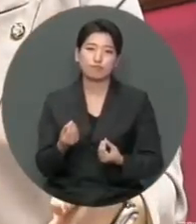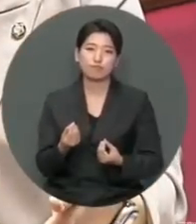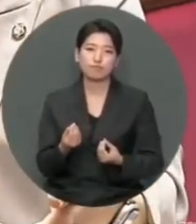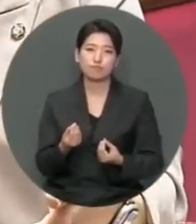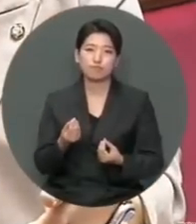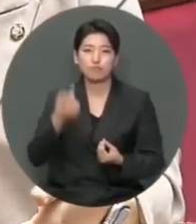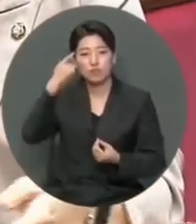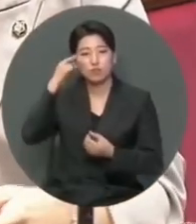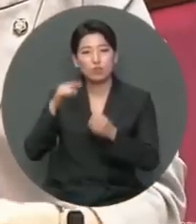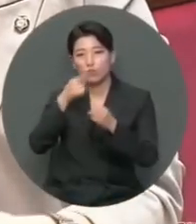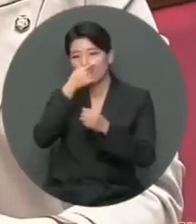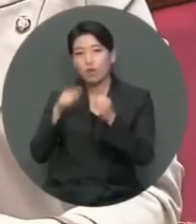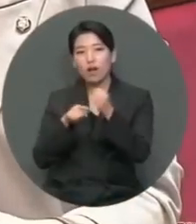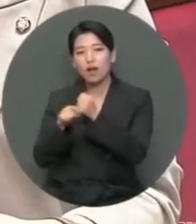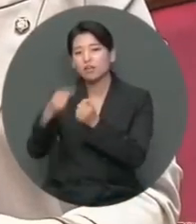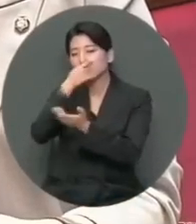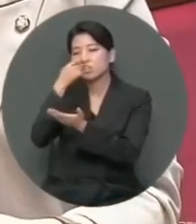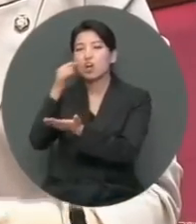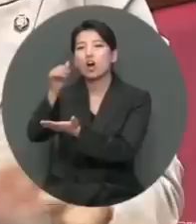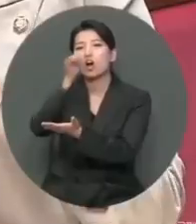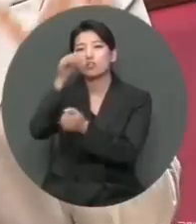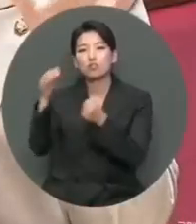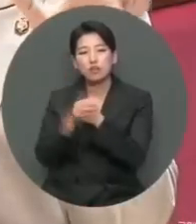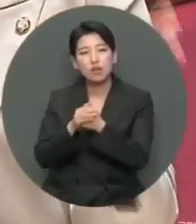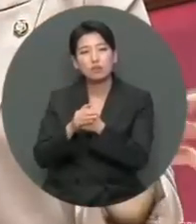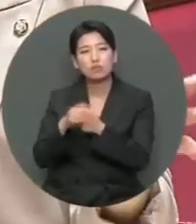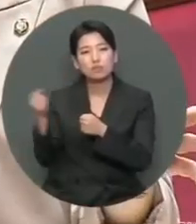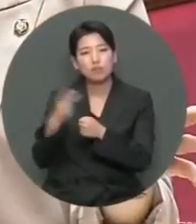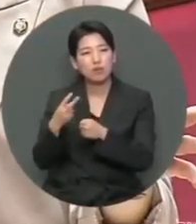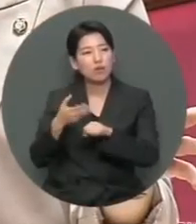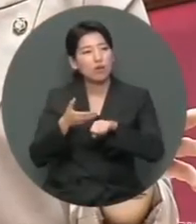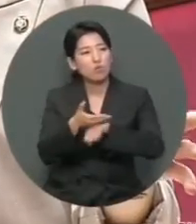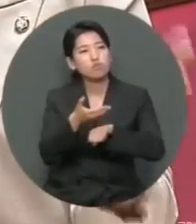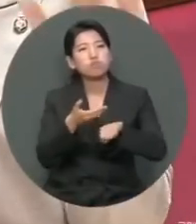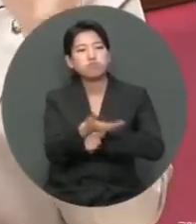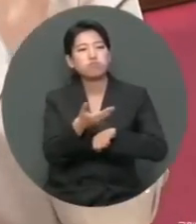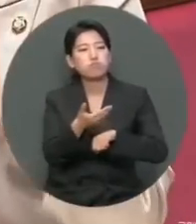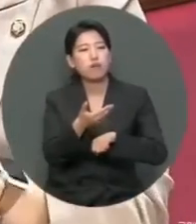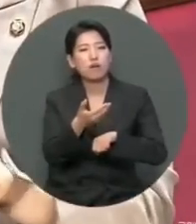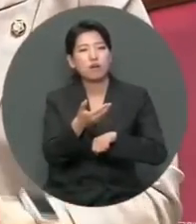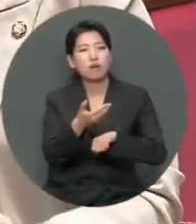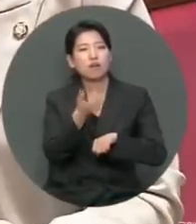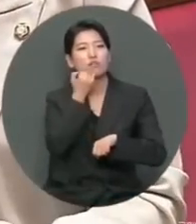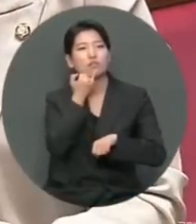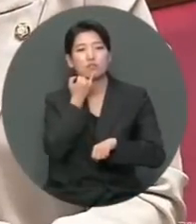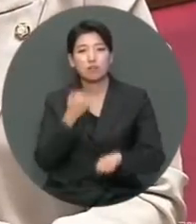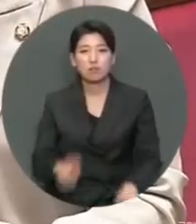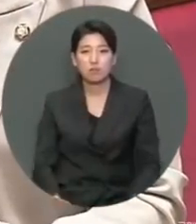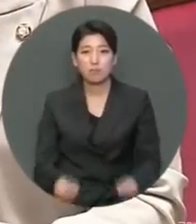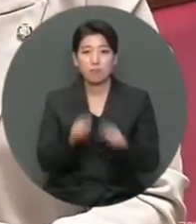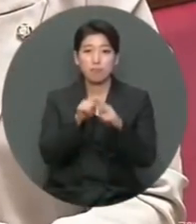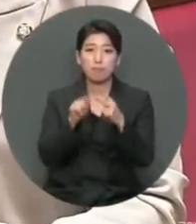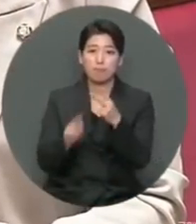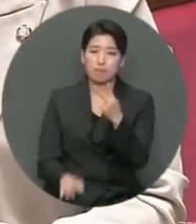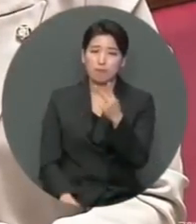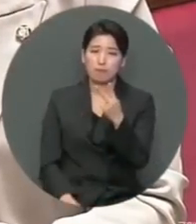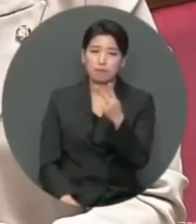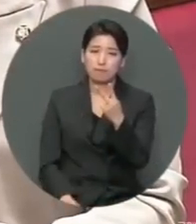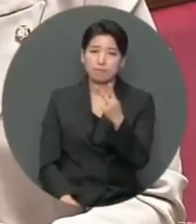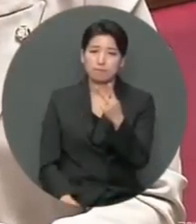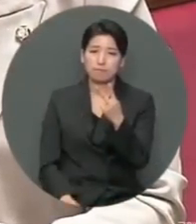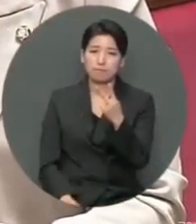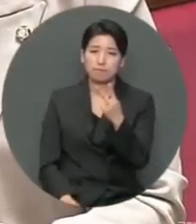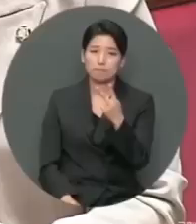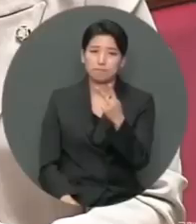과학적 데이터가 있는 거죠. 근데 우리가 하나는 완전히 믿고 하나는 완전히 믿지 않겠다? 이게 설득력이